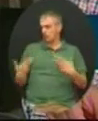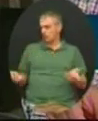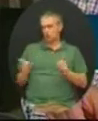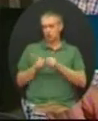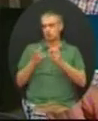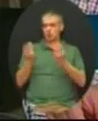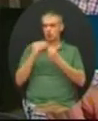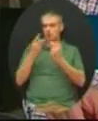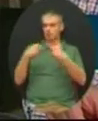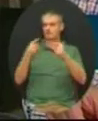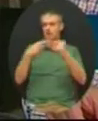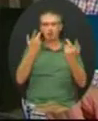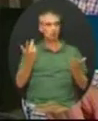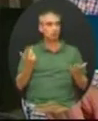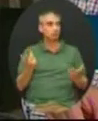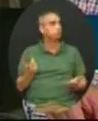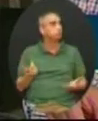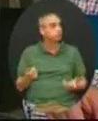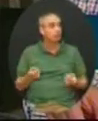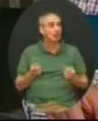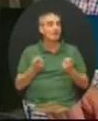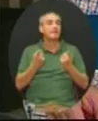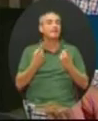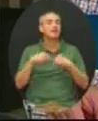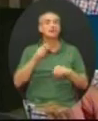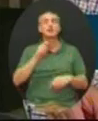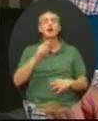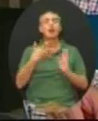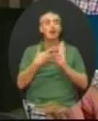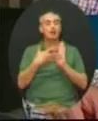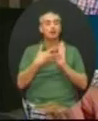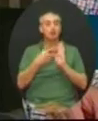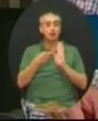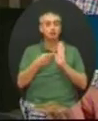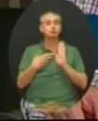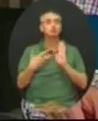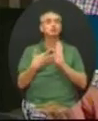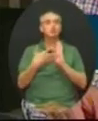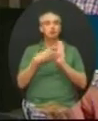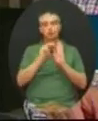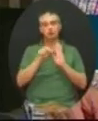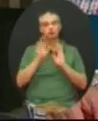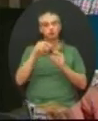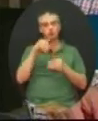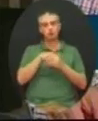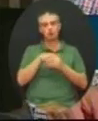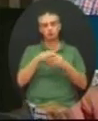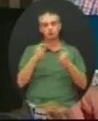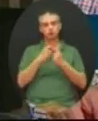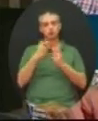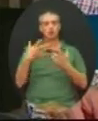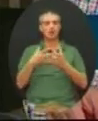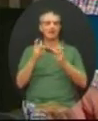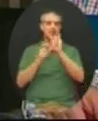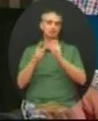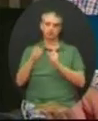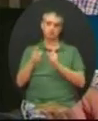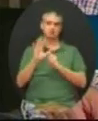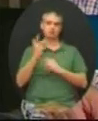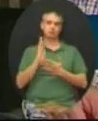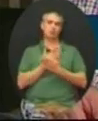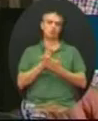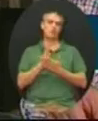חקירה פרלמנטריות. ועדת חקירה פרלמנטרית שחוקרת נושא של תוכן שנוגע לחברה האזרחית. זה מה שבעצם